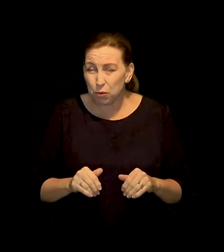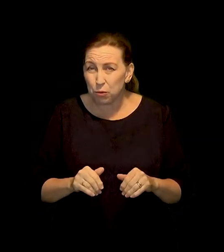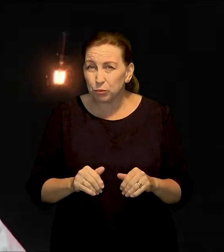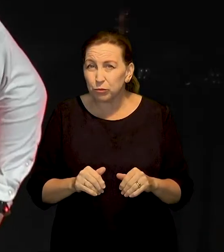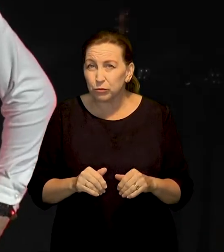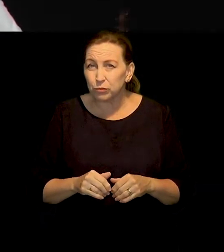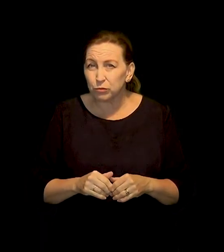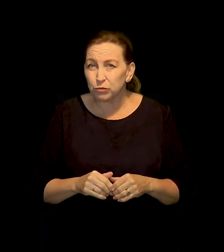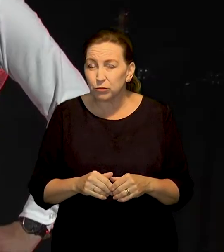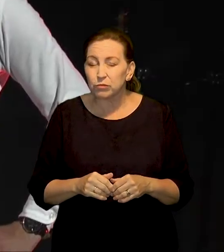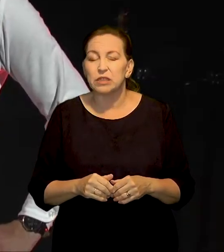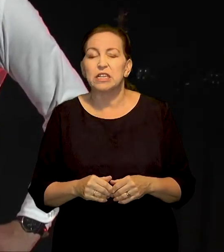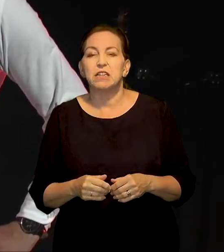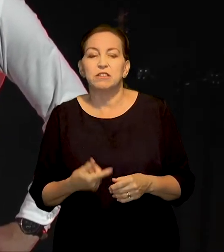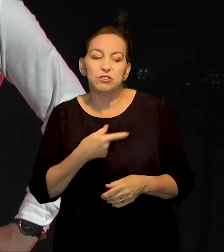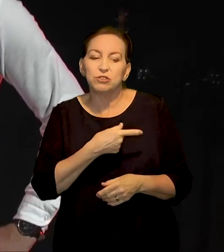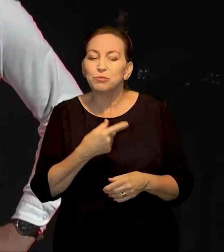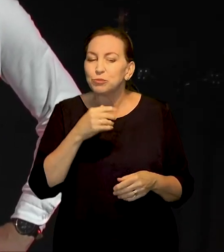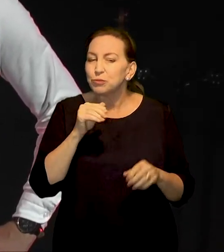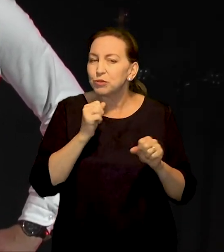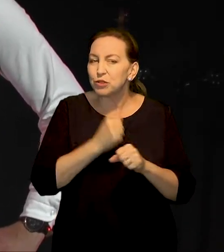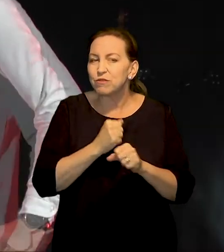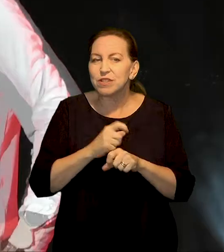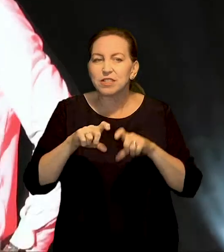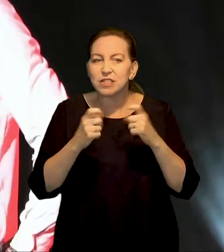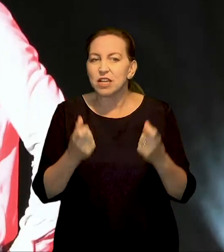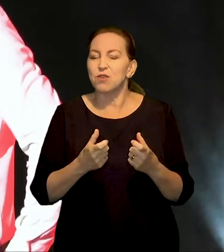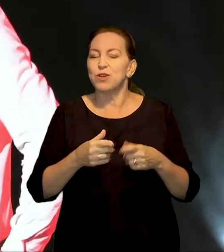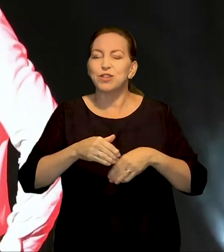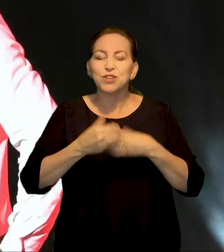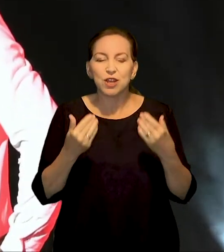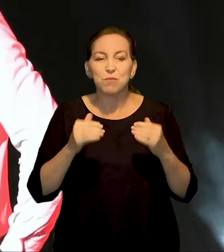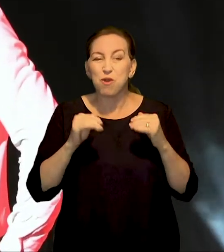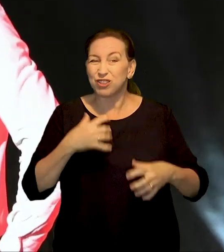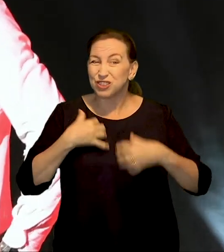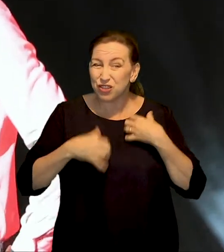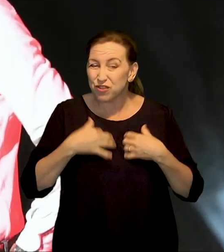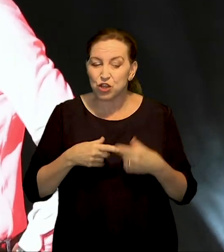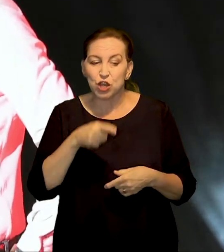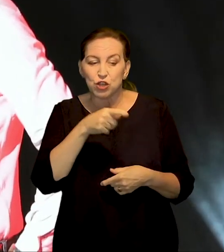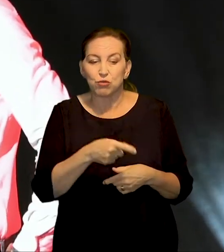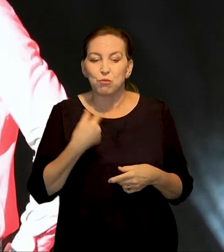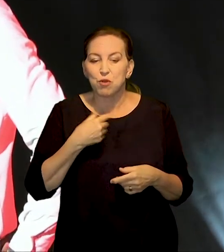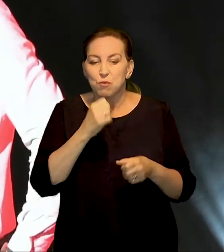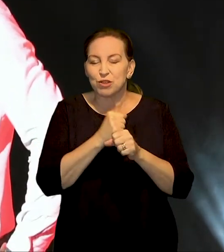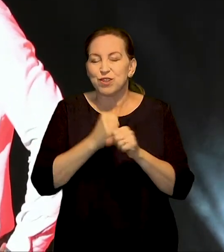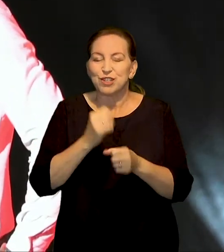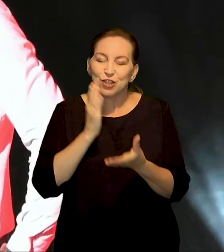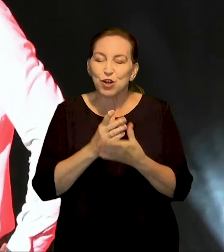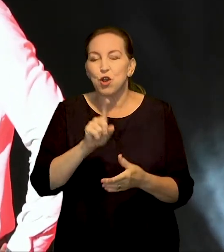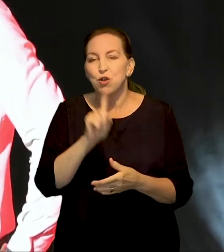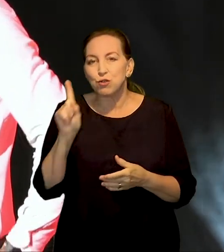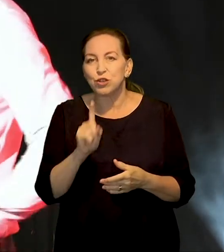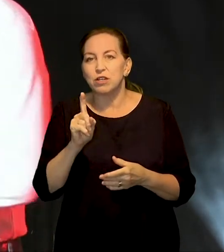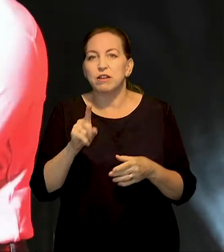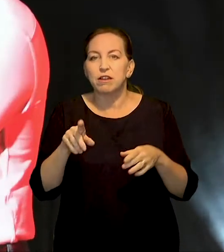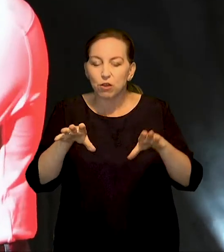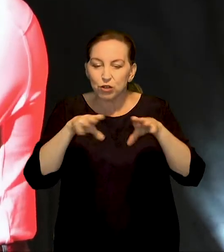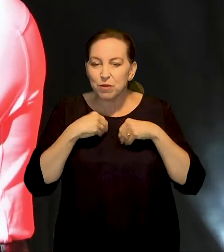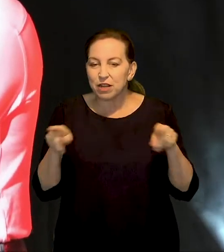stół. One pojawia się, sens całej przypowieści pojawia się w niemalże ostatnich słowach gospodarza, który kieruje do jednego